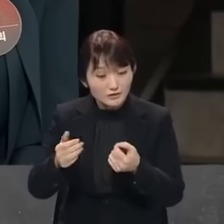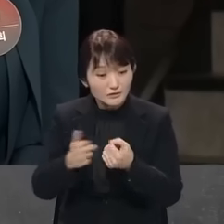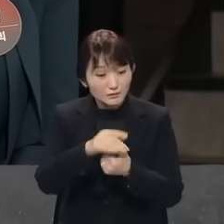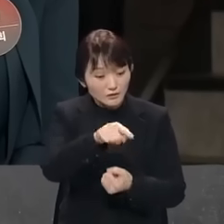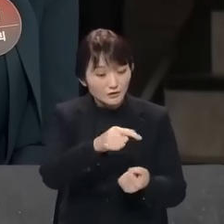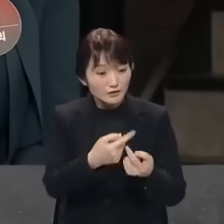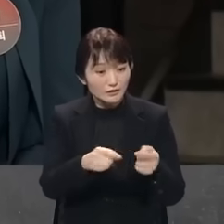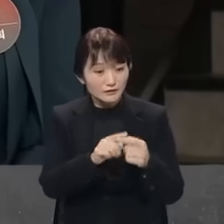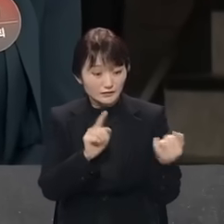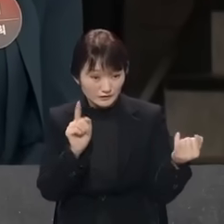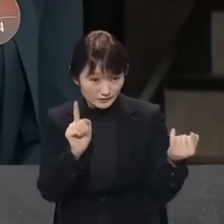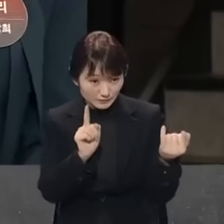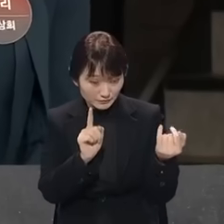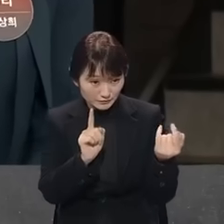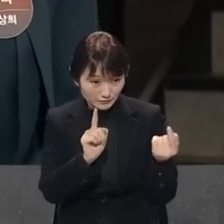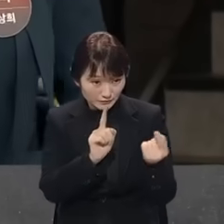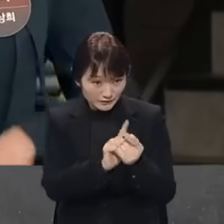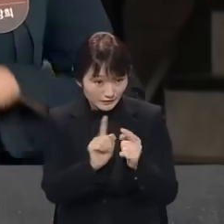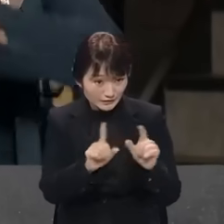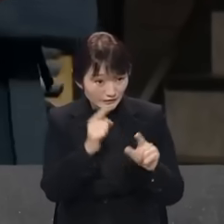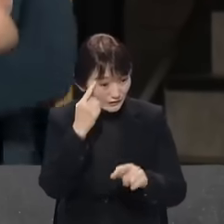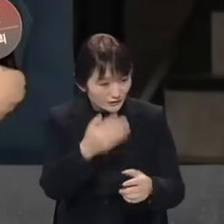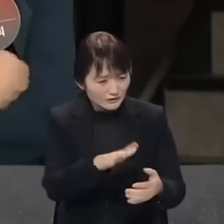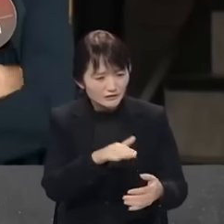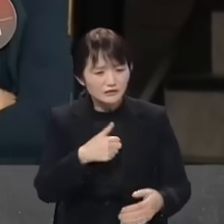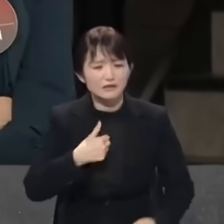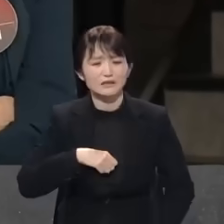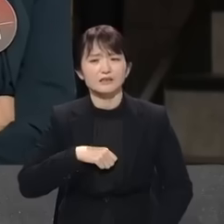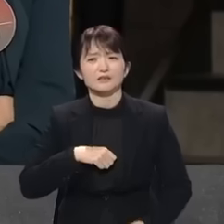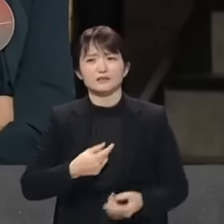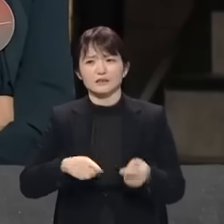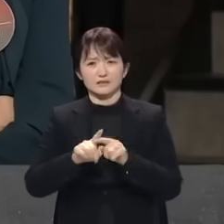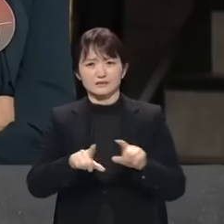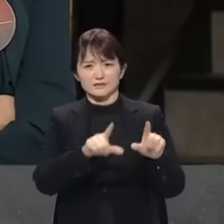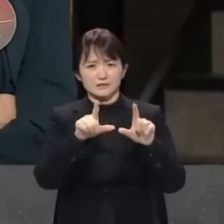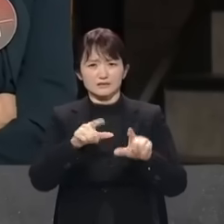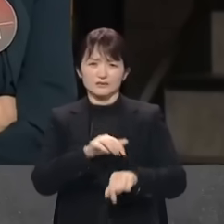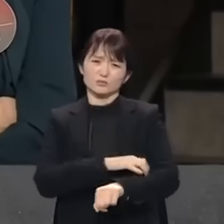큰네 아들하고 같이 사는 것도 얼마나 불편한데 내가 참고